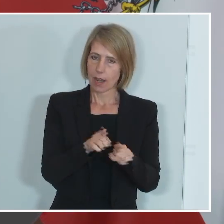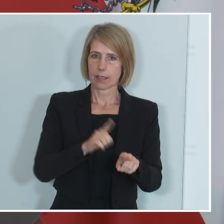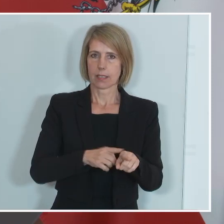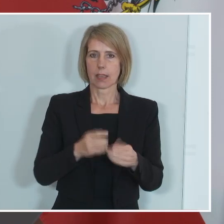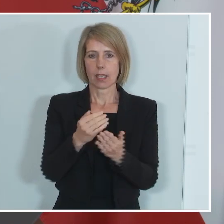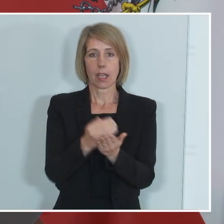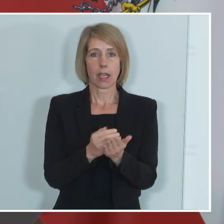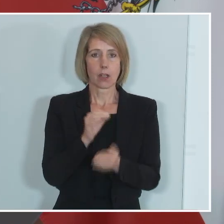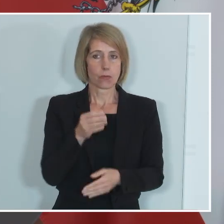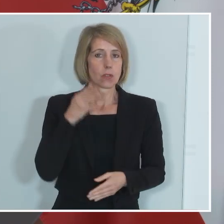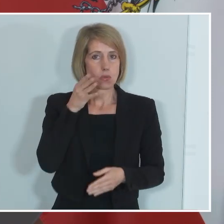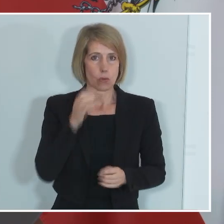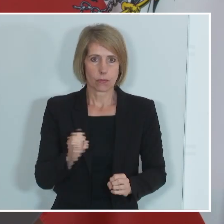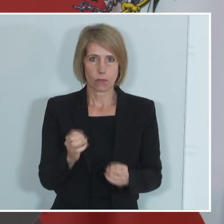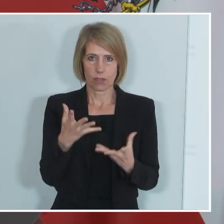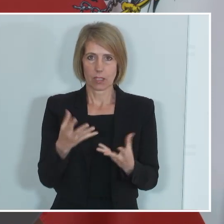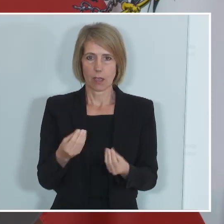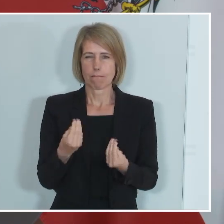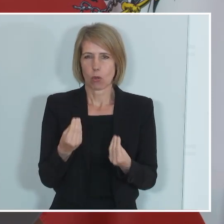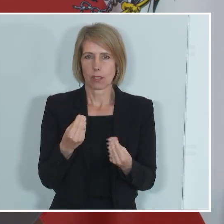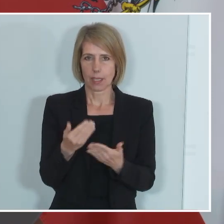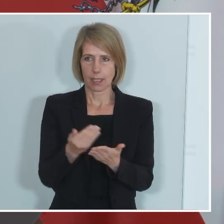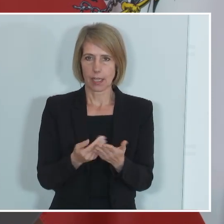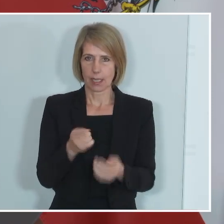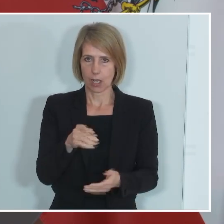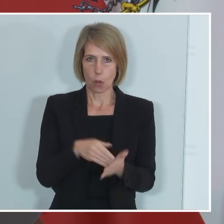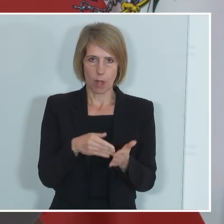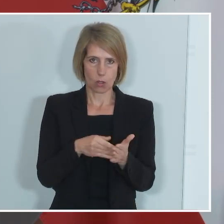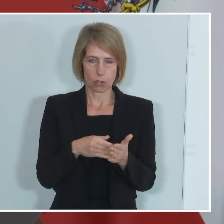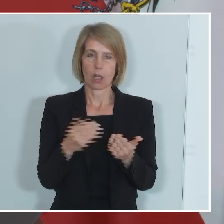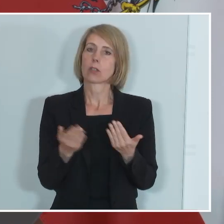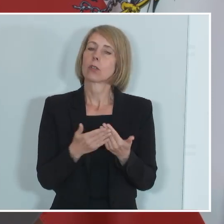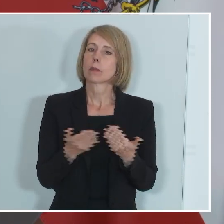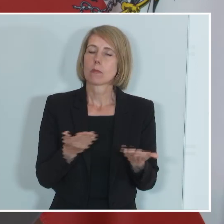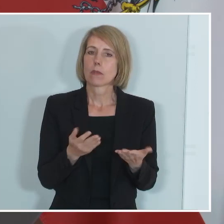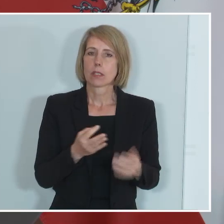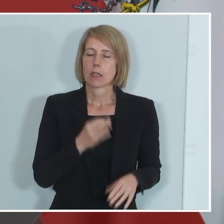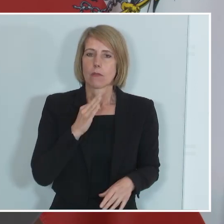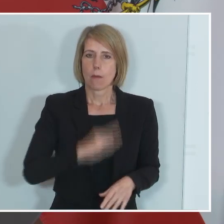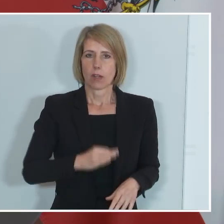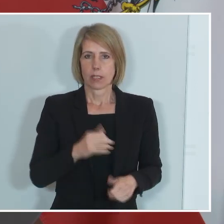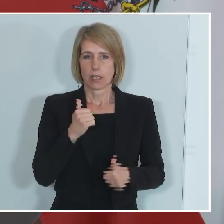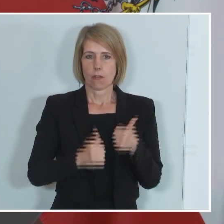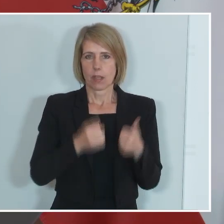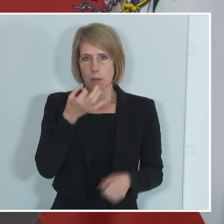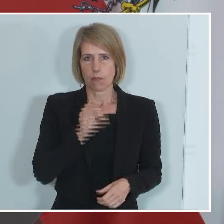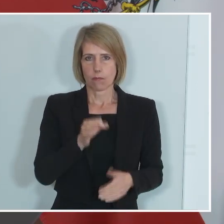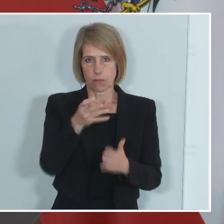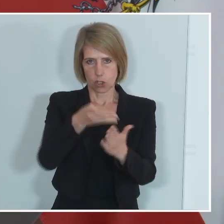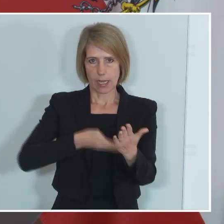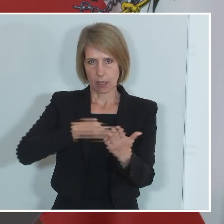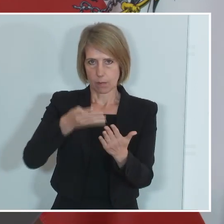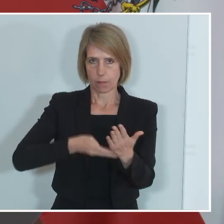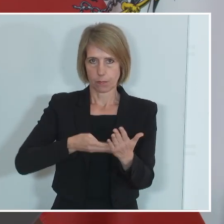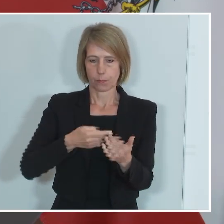Regeln, die zukunftsfit sind, die modern sind. Wir sprechen hier zum Beispiel von einem verpflichtenden Wettbewerbsfähigkeitscheck bei